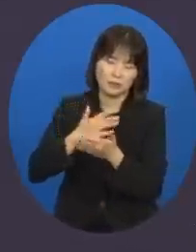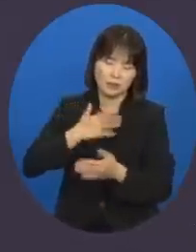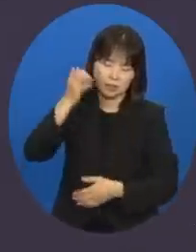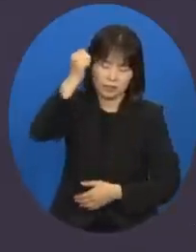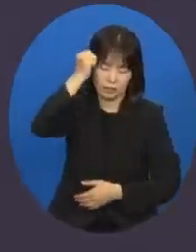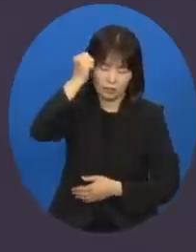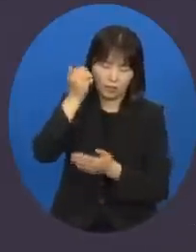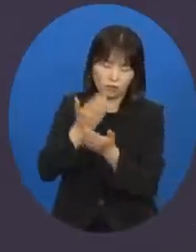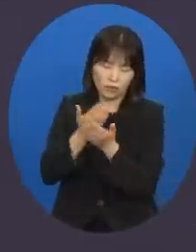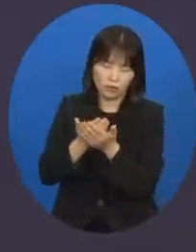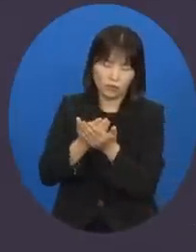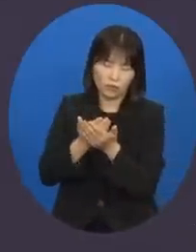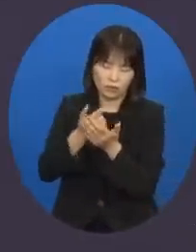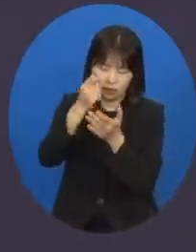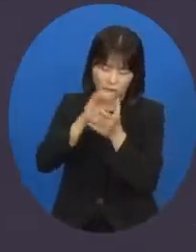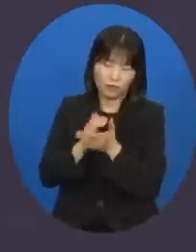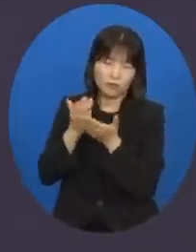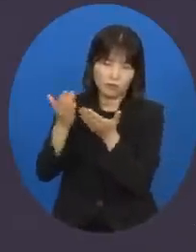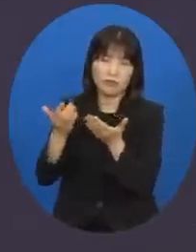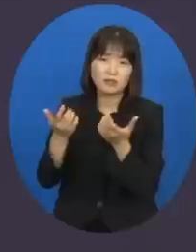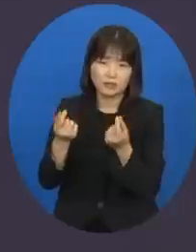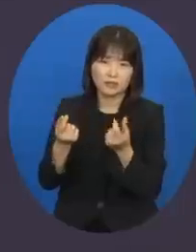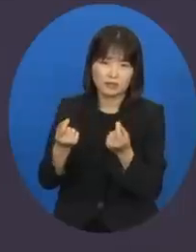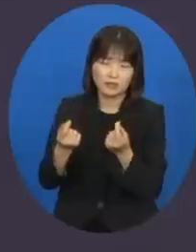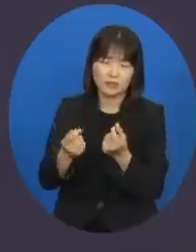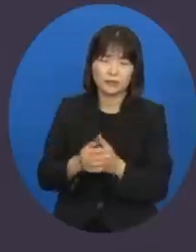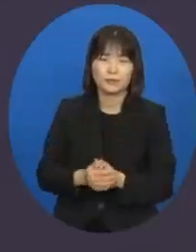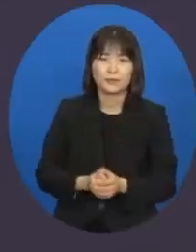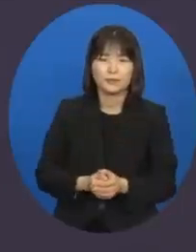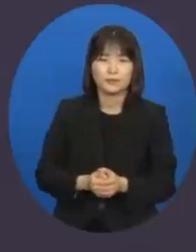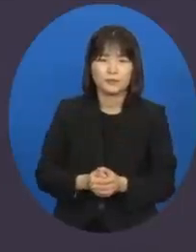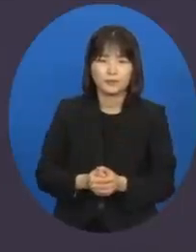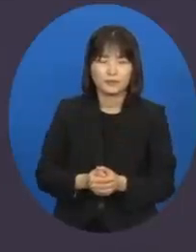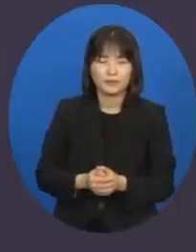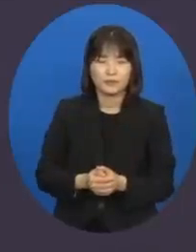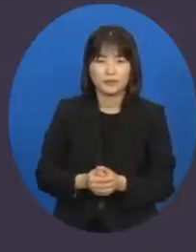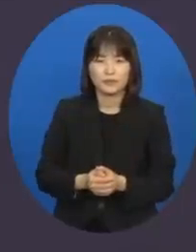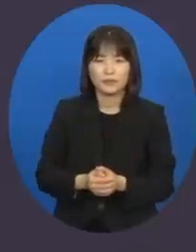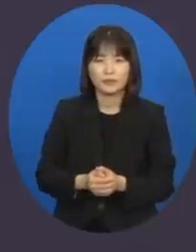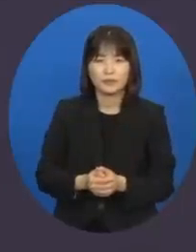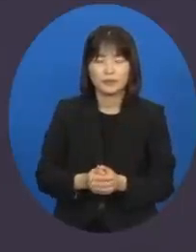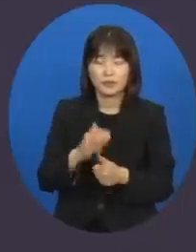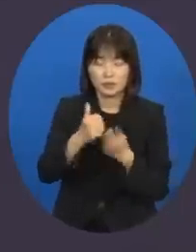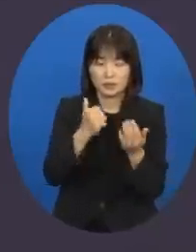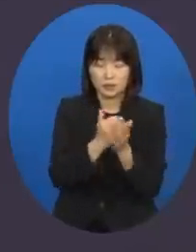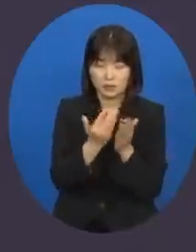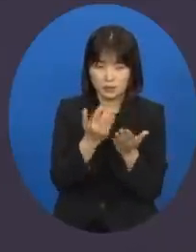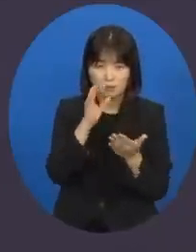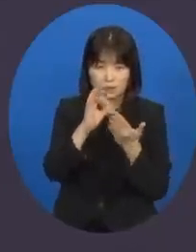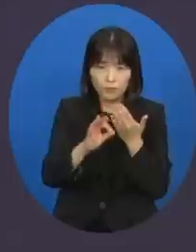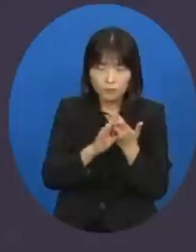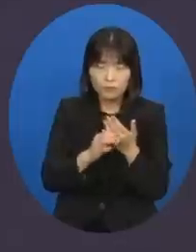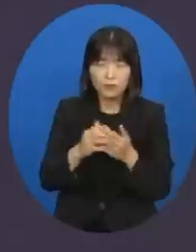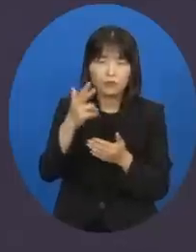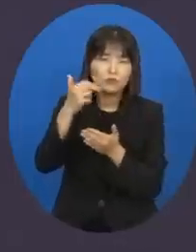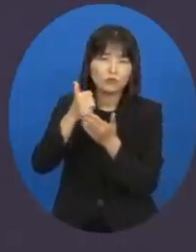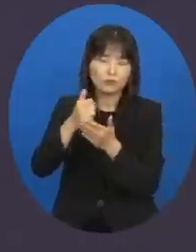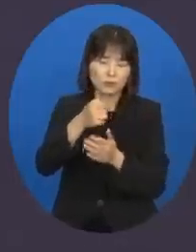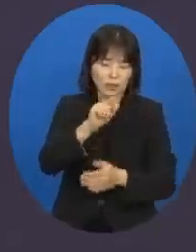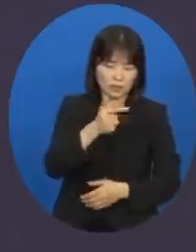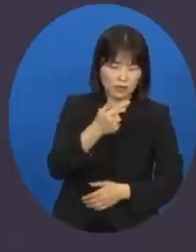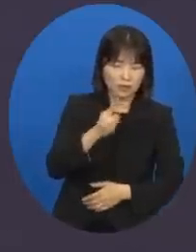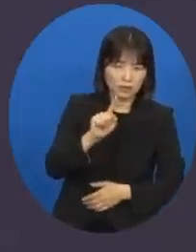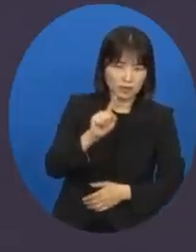라고 기도하지 않았을까? 그런데요, 사무엘상 1장 19절에 뭐라고 하죠? 주님께서 한나를 기억하여